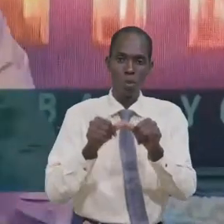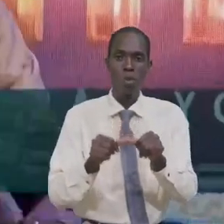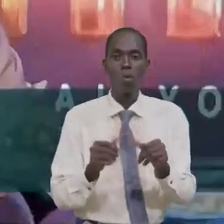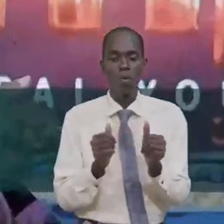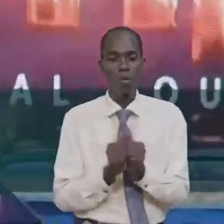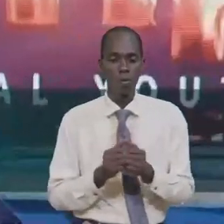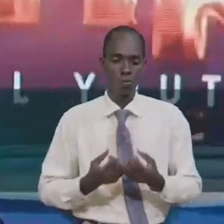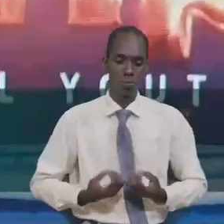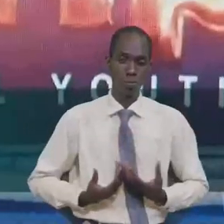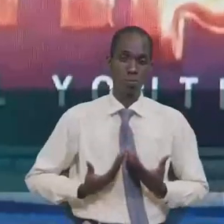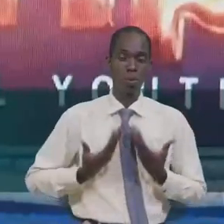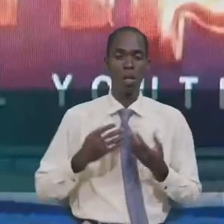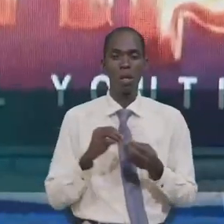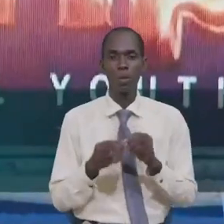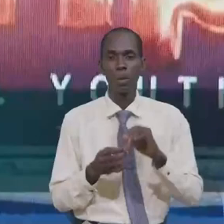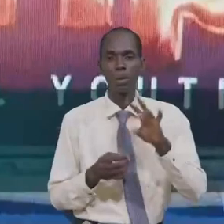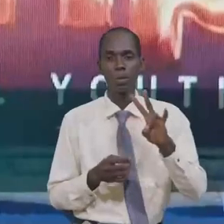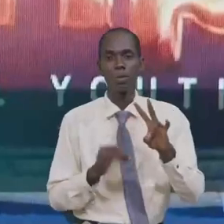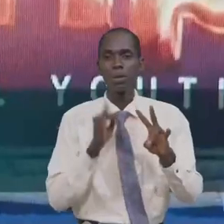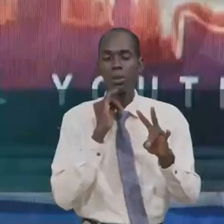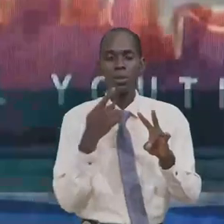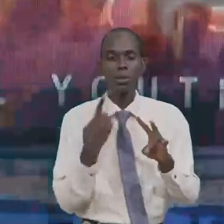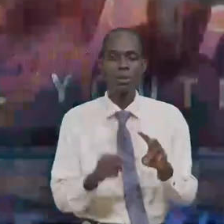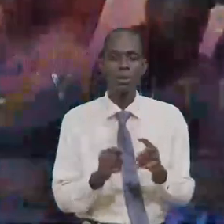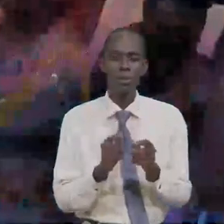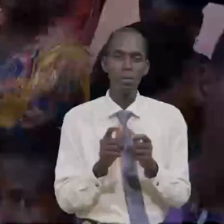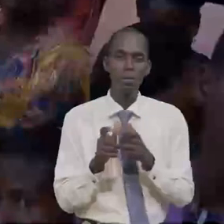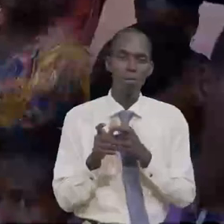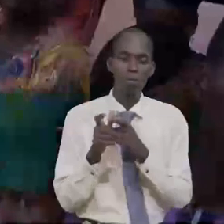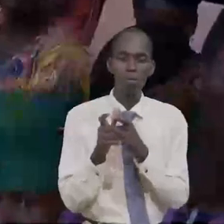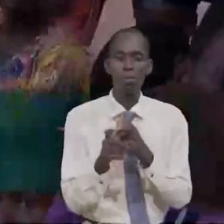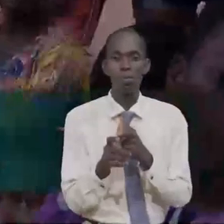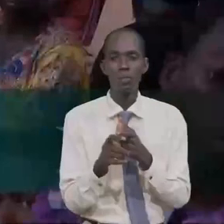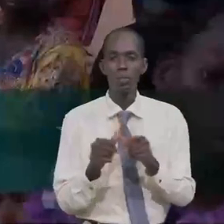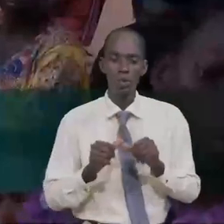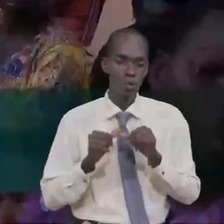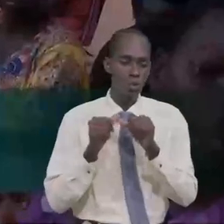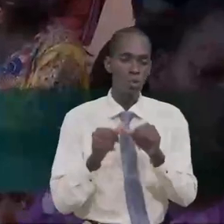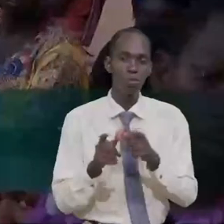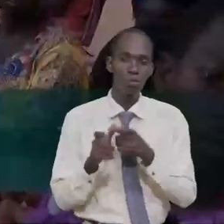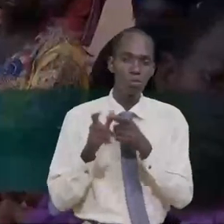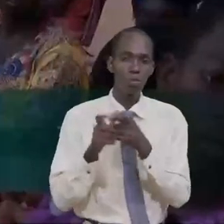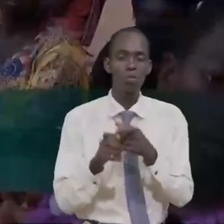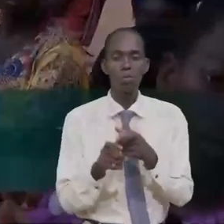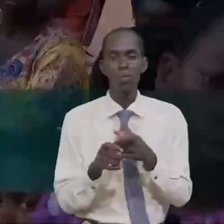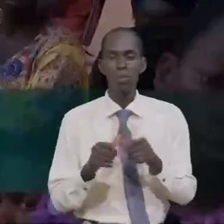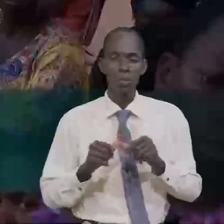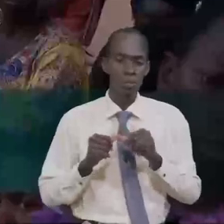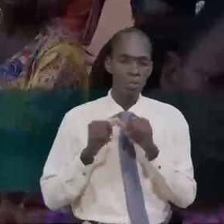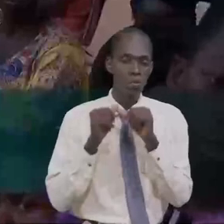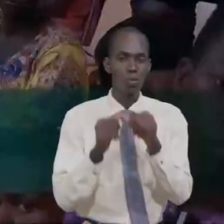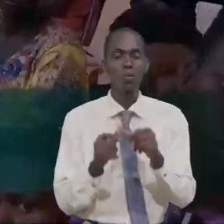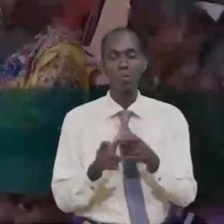septièmement c'est la poursuite la poursuite constante c'est la poursuite continuelle c'est la poursuite